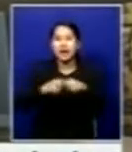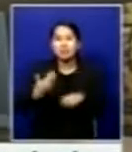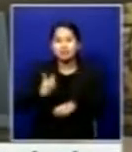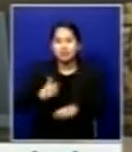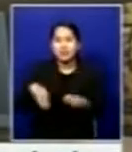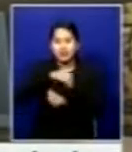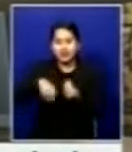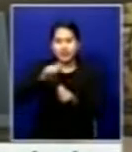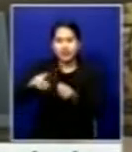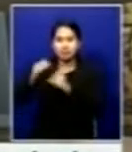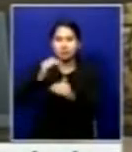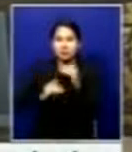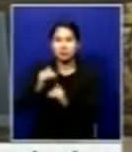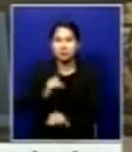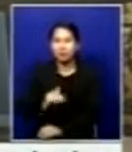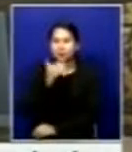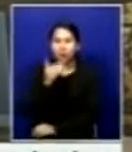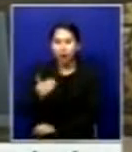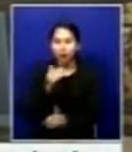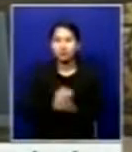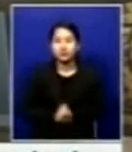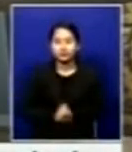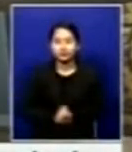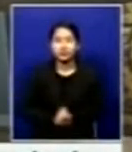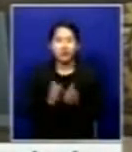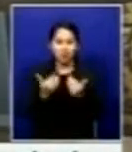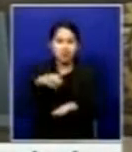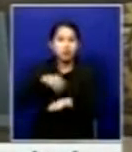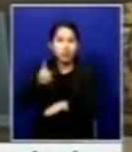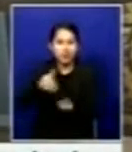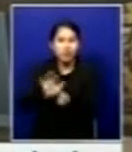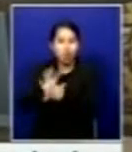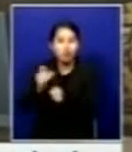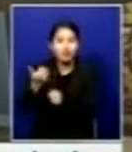กต่ำฝืดเคืองมาตลอดนี่โชคดีนะครับมีโควิดเข้ามา